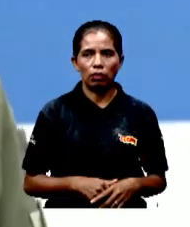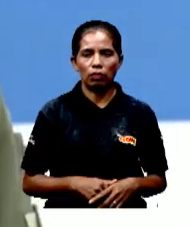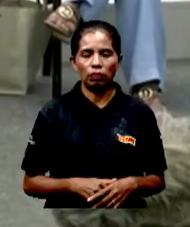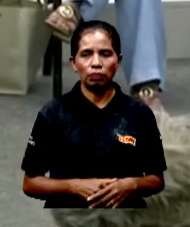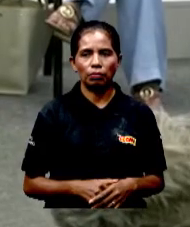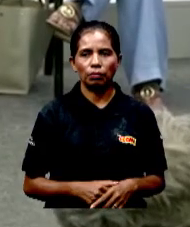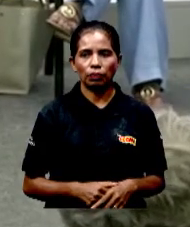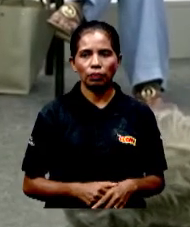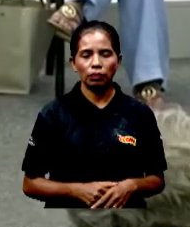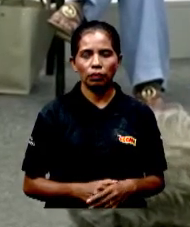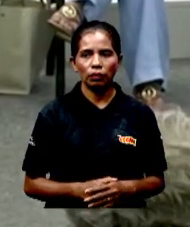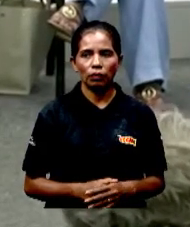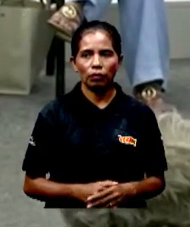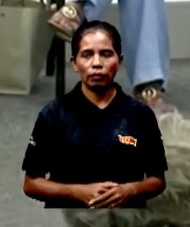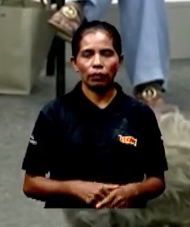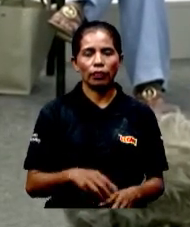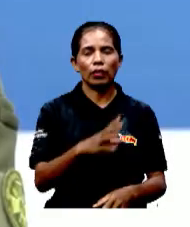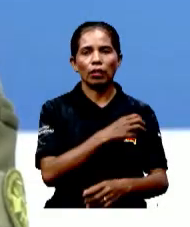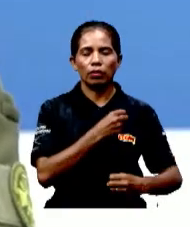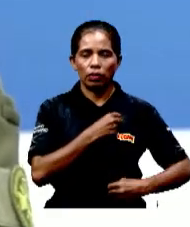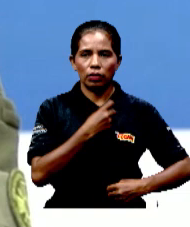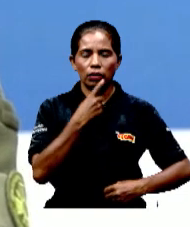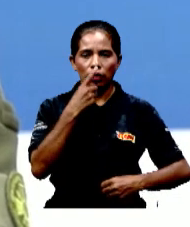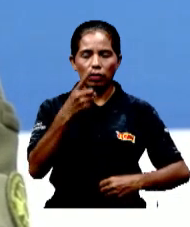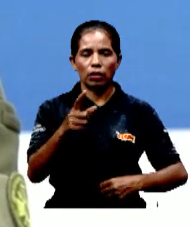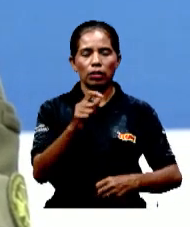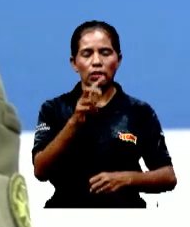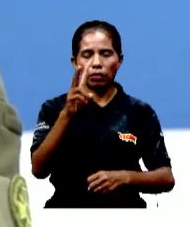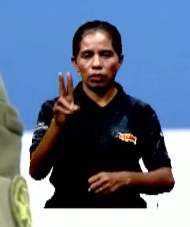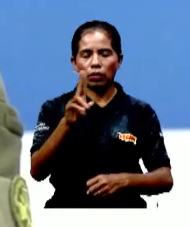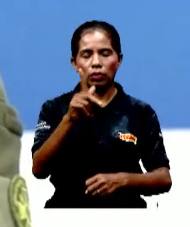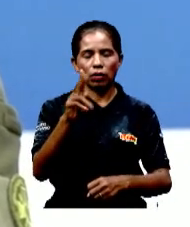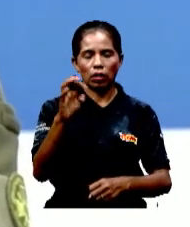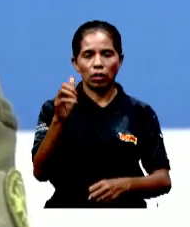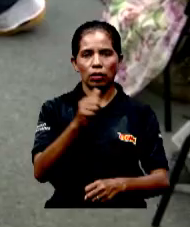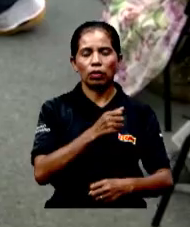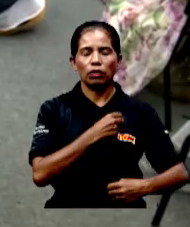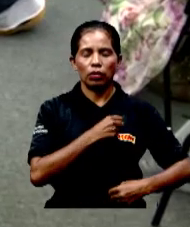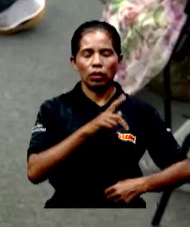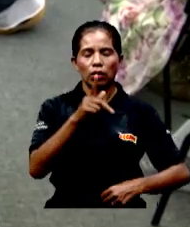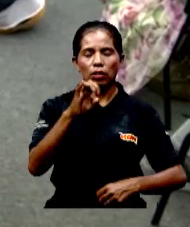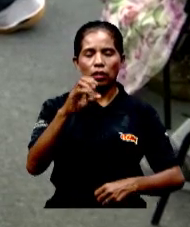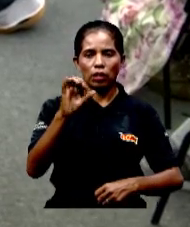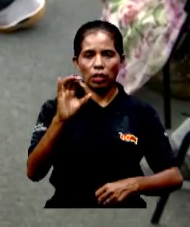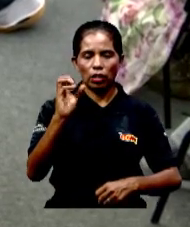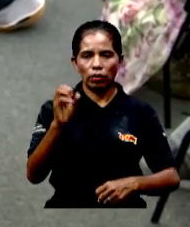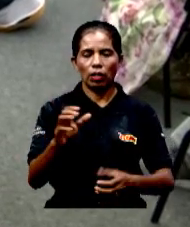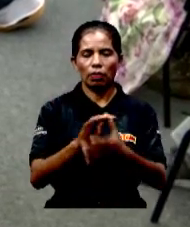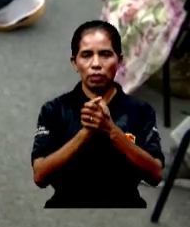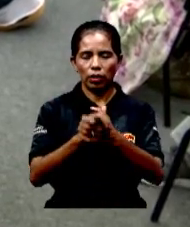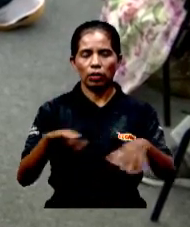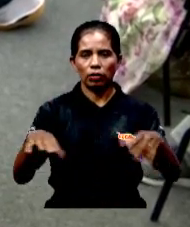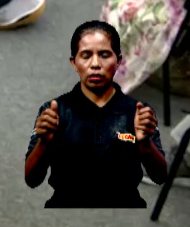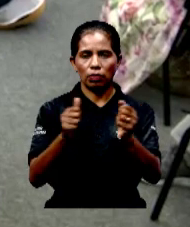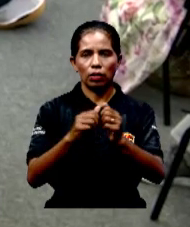tisnosti. Portavoz militar de HTT e a televisão na Ucrânia katak, Força Kiev continua a meter em sira na posição e